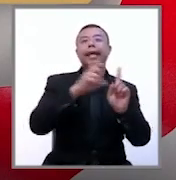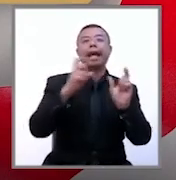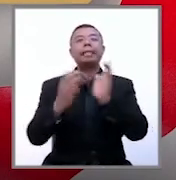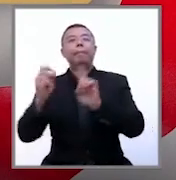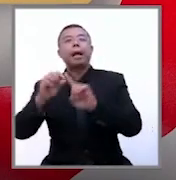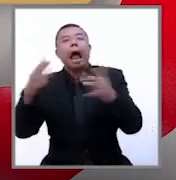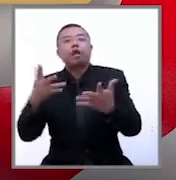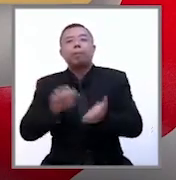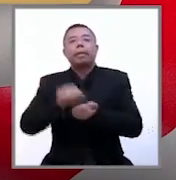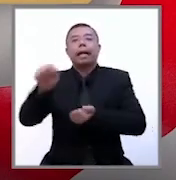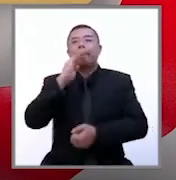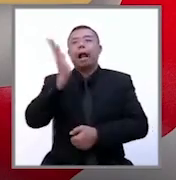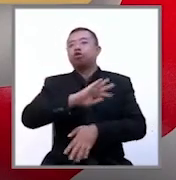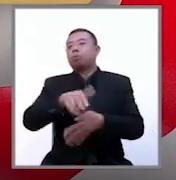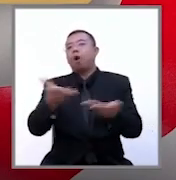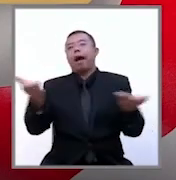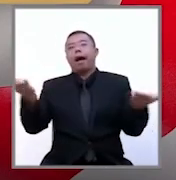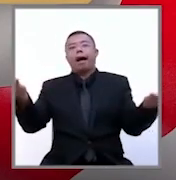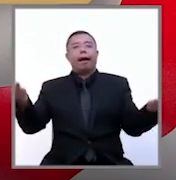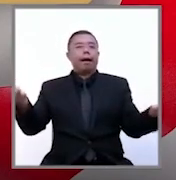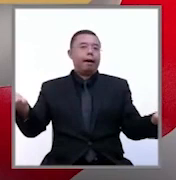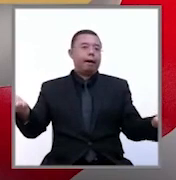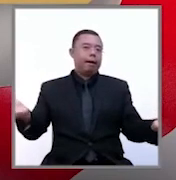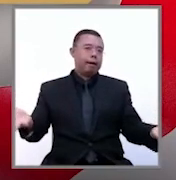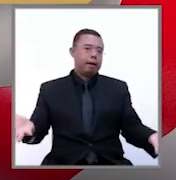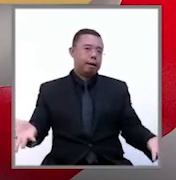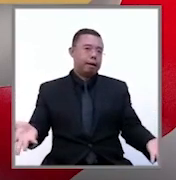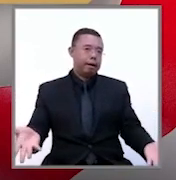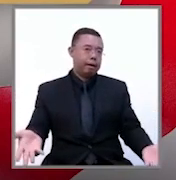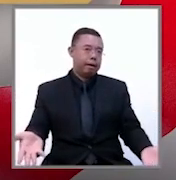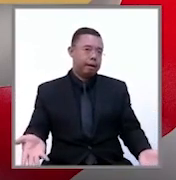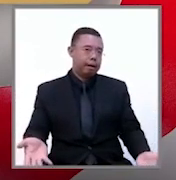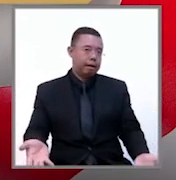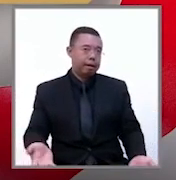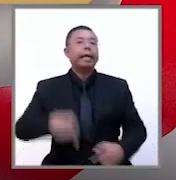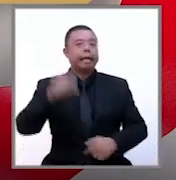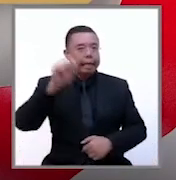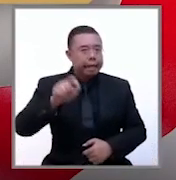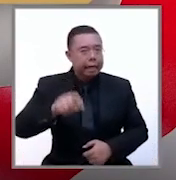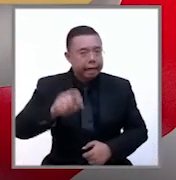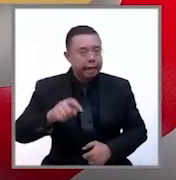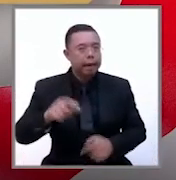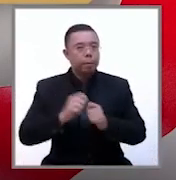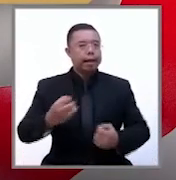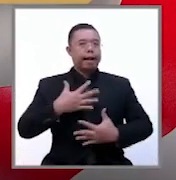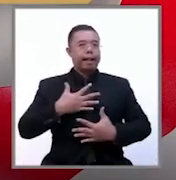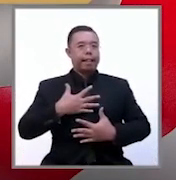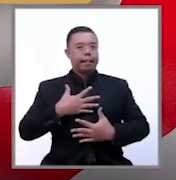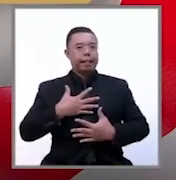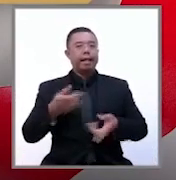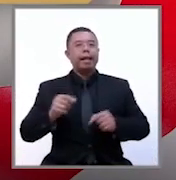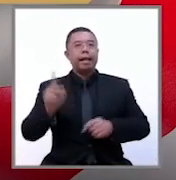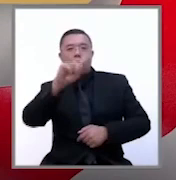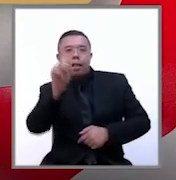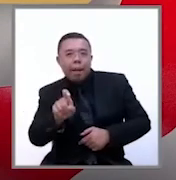jangan-jangan ijazah kita palsu semua di sini ini yang mengagetkan Jadi kalau